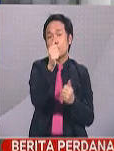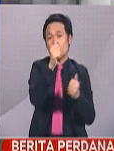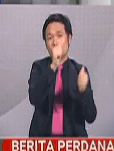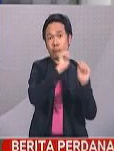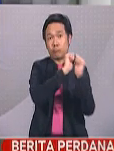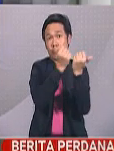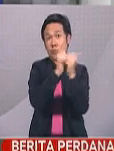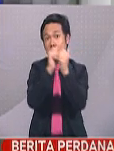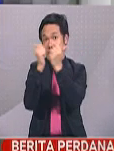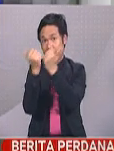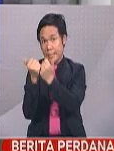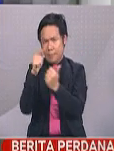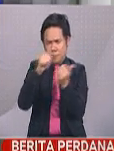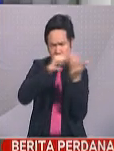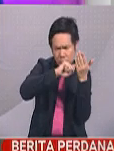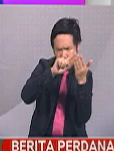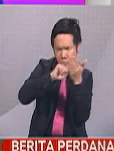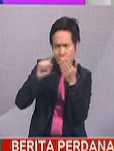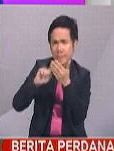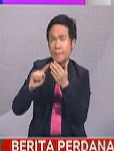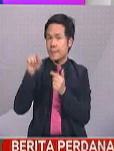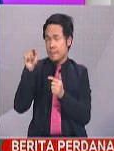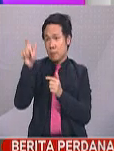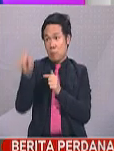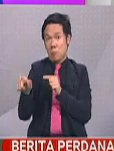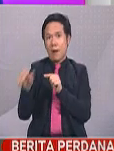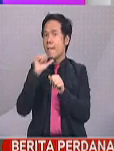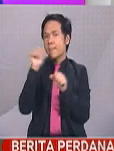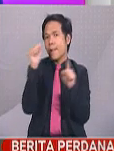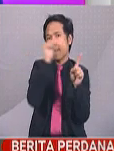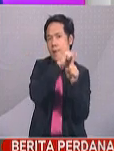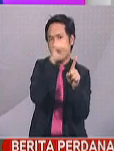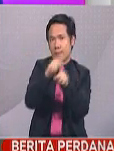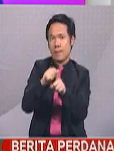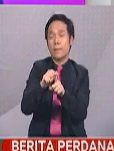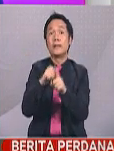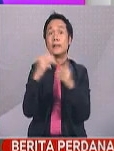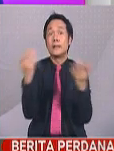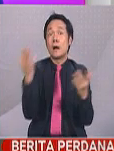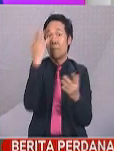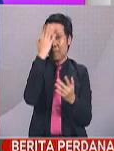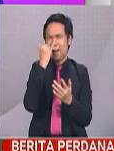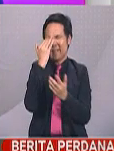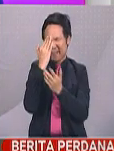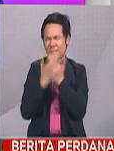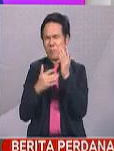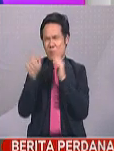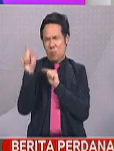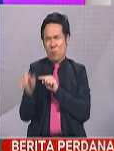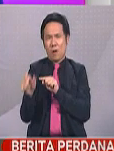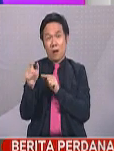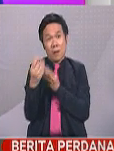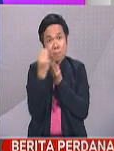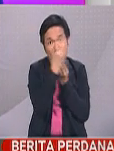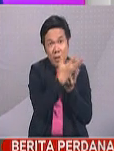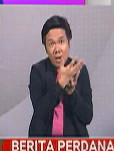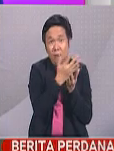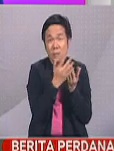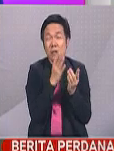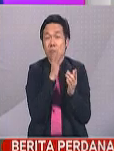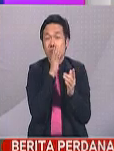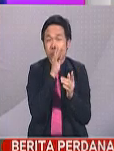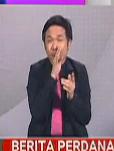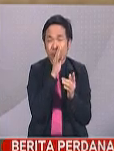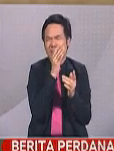mengelak sebarang penipuan maklumat. Ini kerana terdapat pemohon yang tidak memberi maklumat tepat ketika memohon BPN.